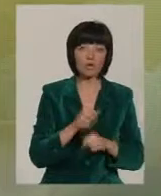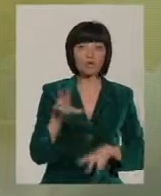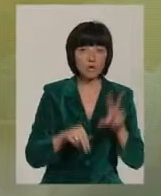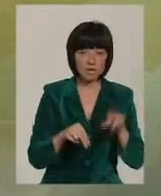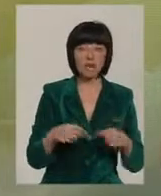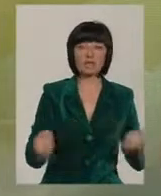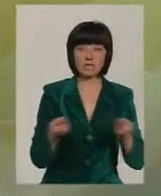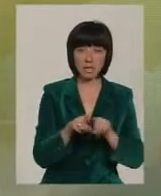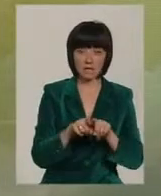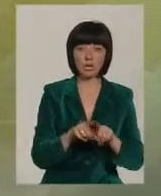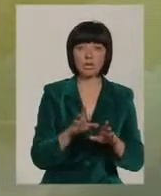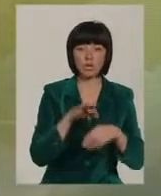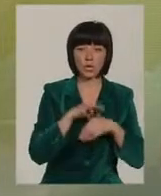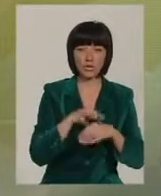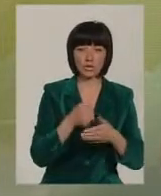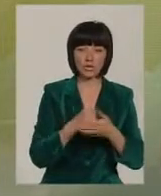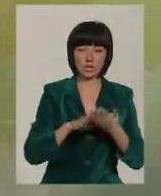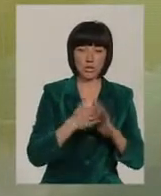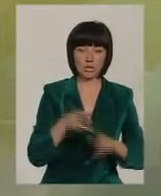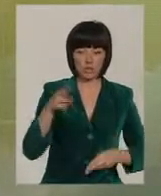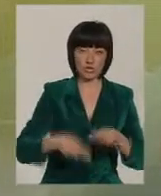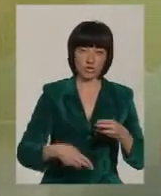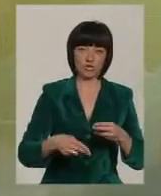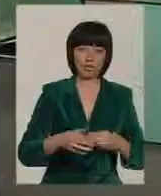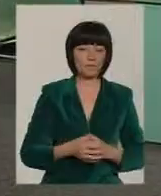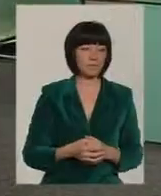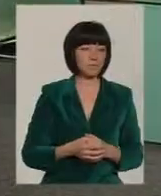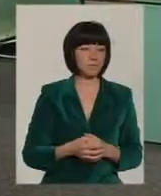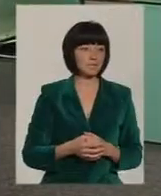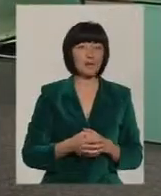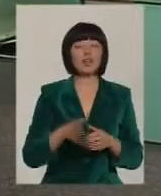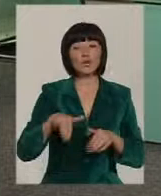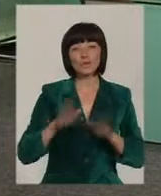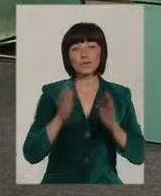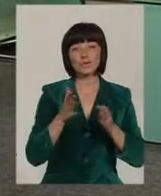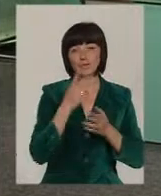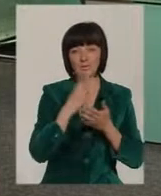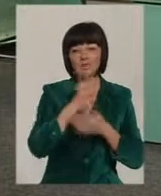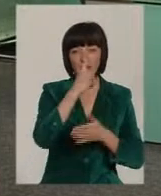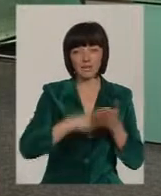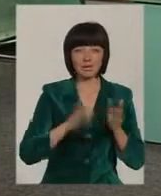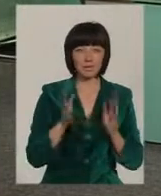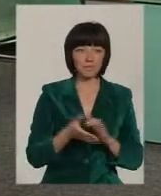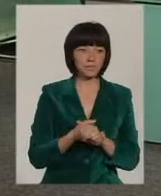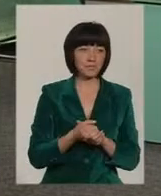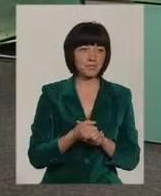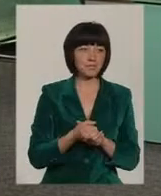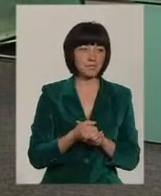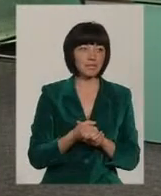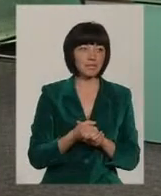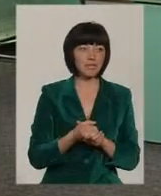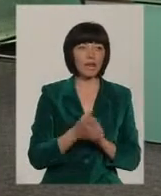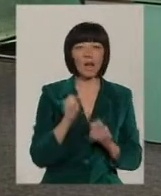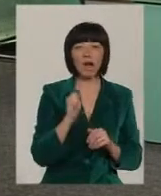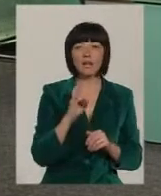сподіваюся, що все-таки дійде ця ситуація до свого логічного завершення. І тоді ми вже будемо мати повну інформацію. Так, і панове, і